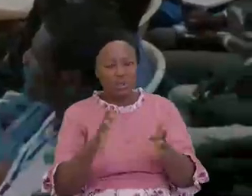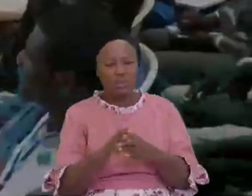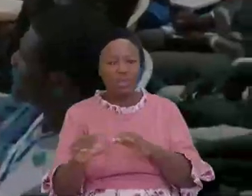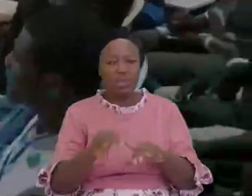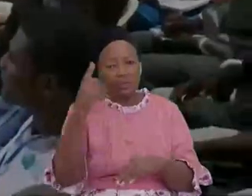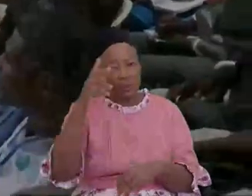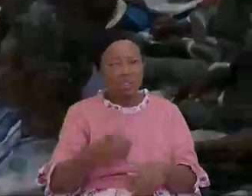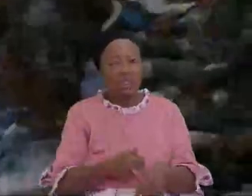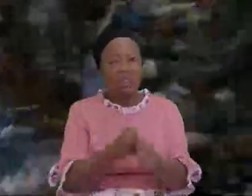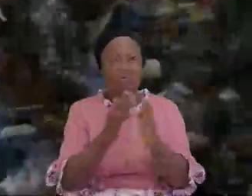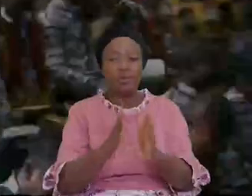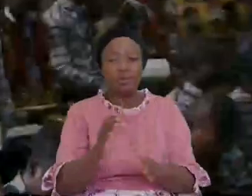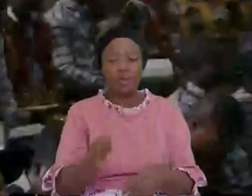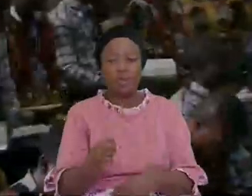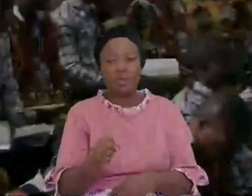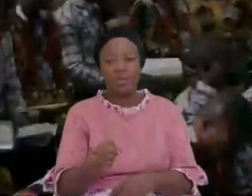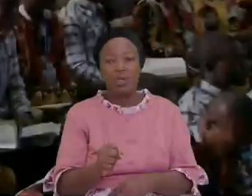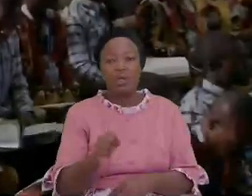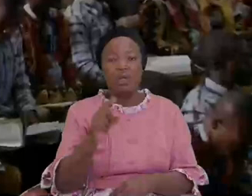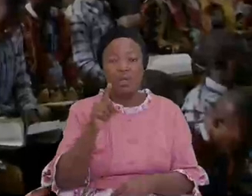a fait à ses disciples.